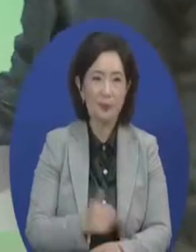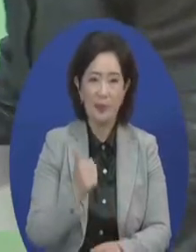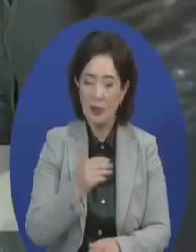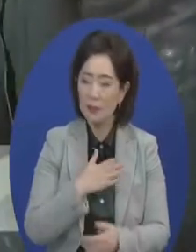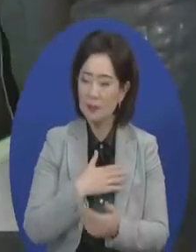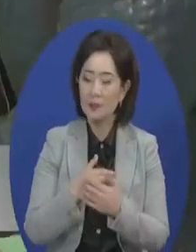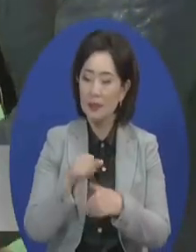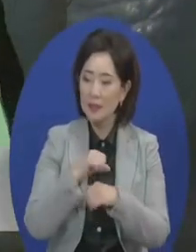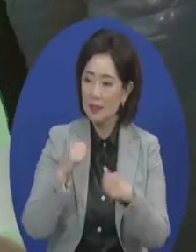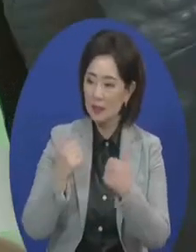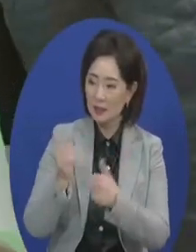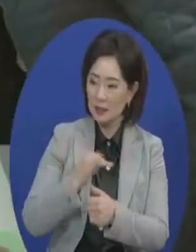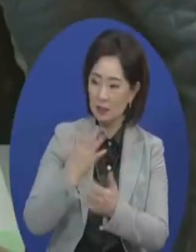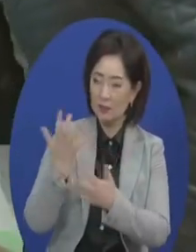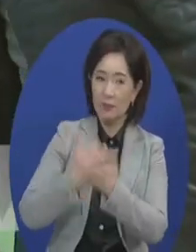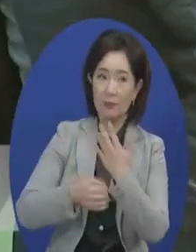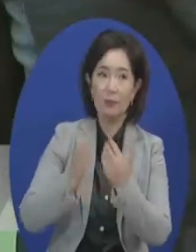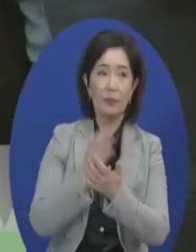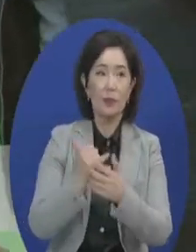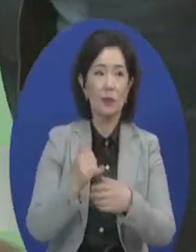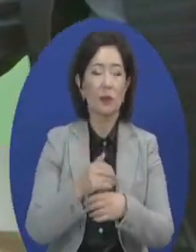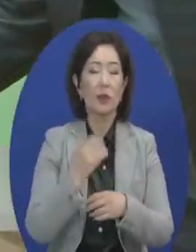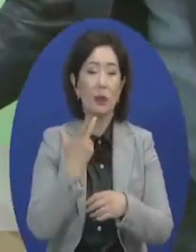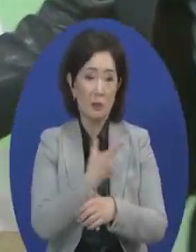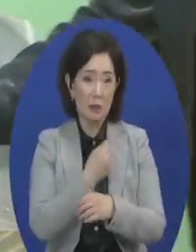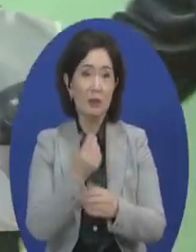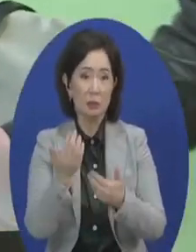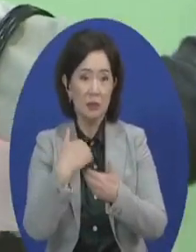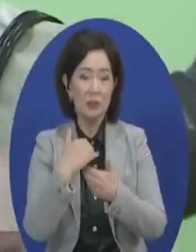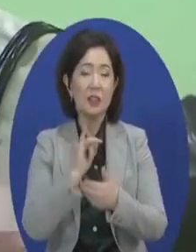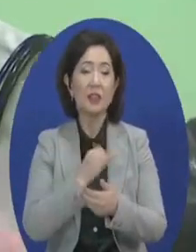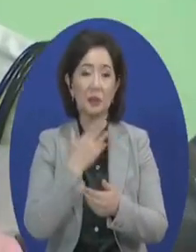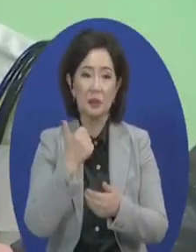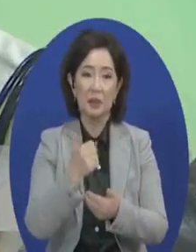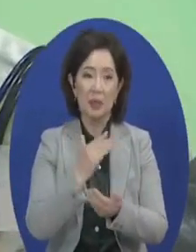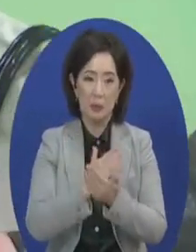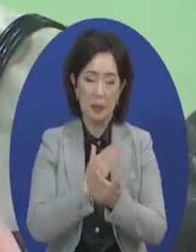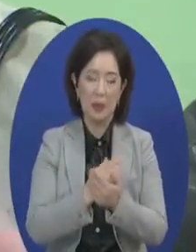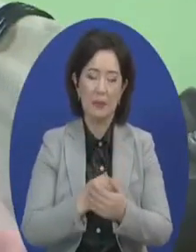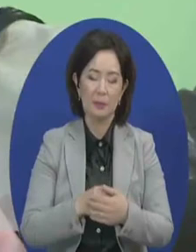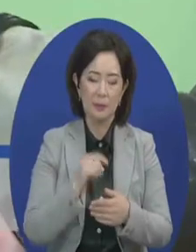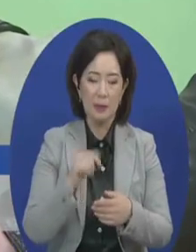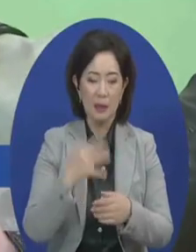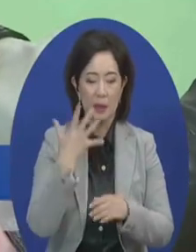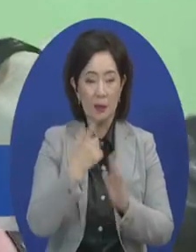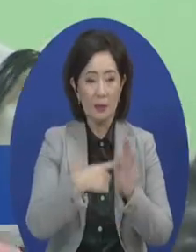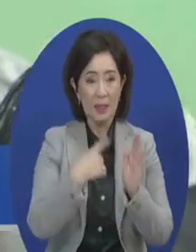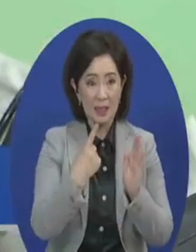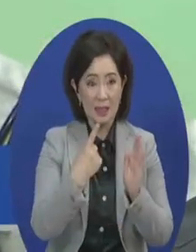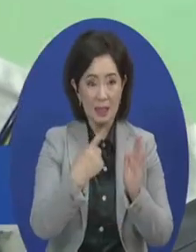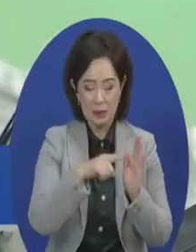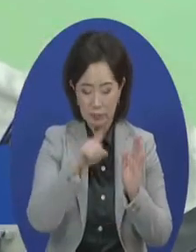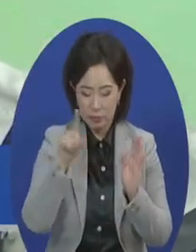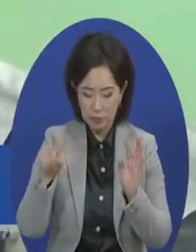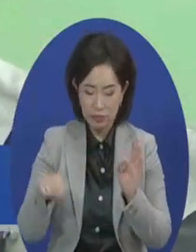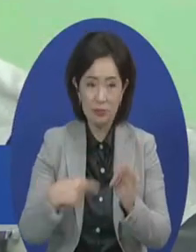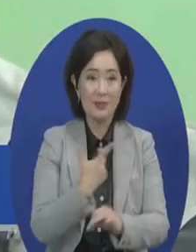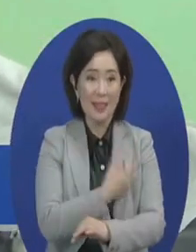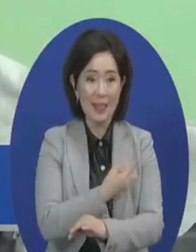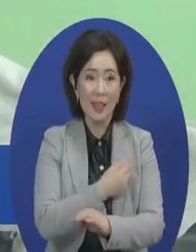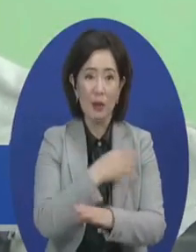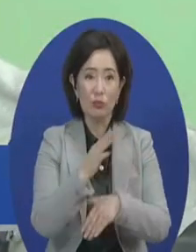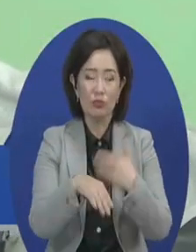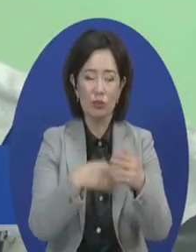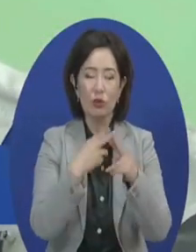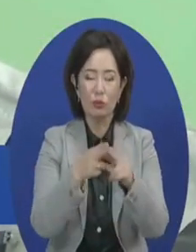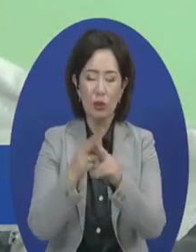байна. Иргэд хэр зэрэг одоо идэвхтэй хамрагдаж байна? А вакцинтай идэвхтэй хамрагдаж байна. Одоо манайх 5 сарын 1-ээс хойш дархлаажуулалт явагдаж байгаа.